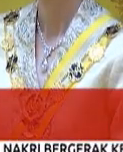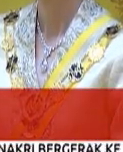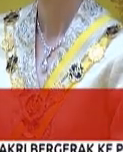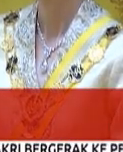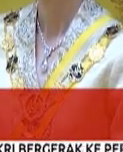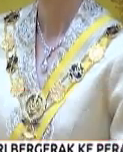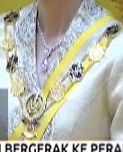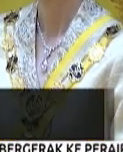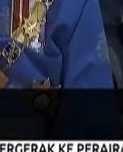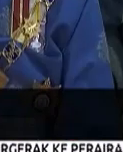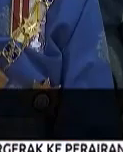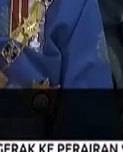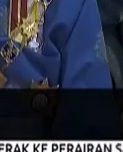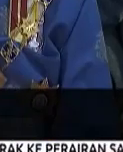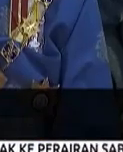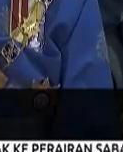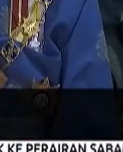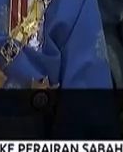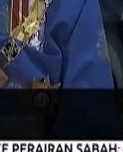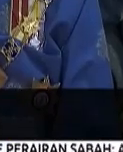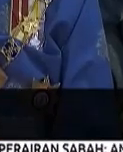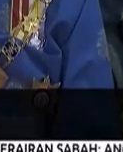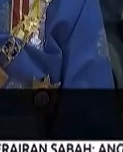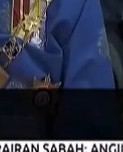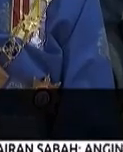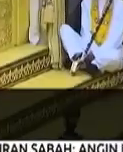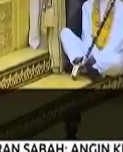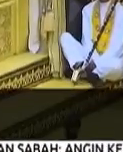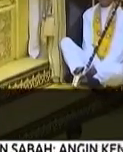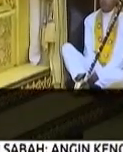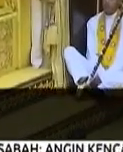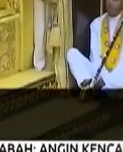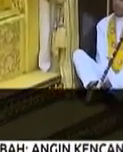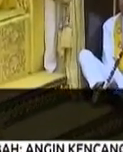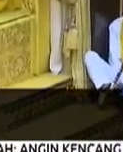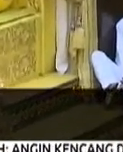bendung slogan provokatif dan retorik agama.